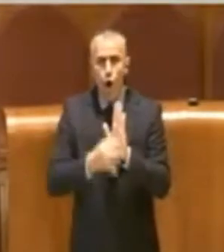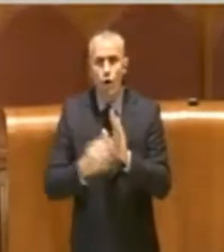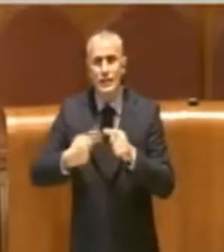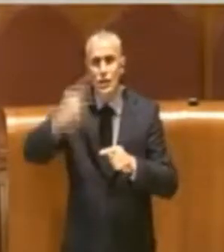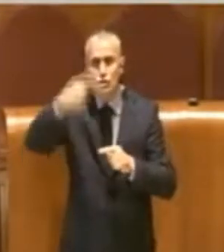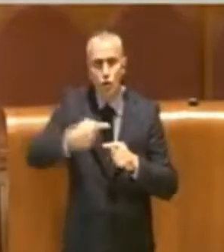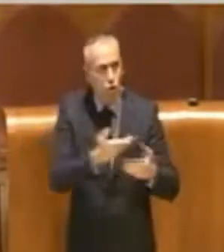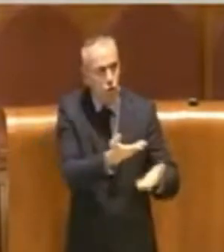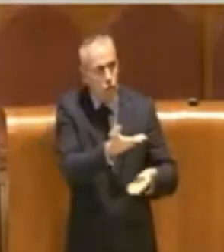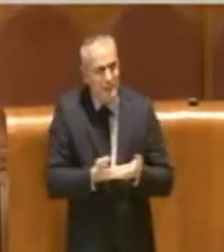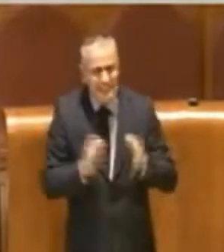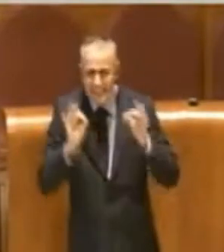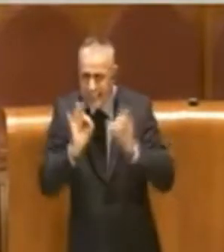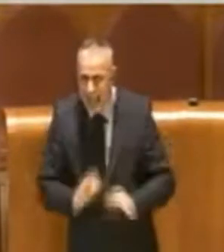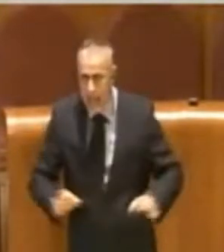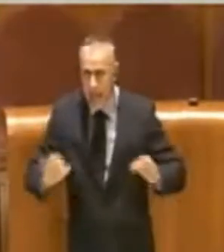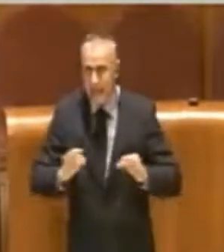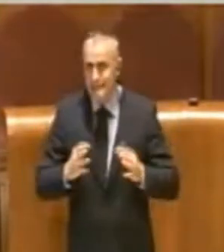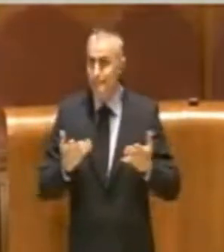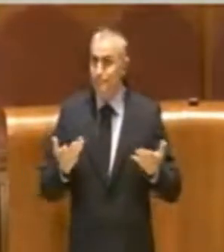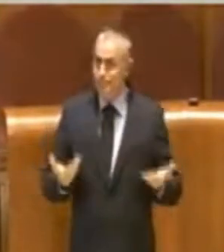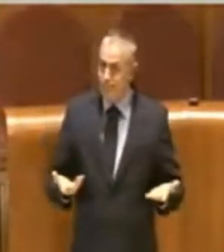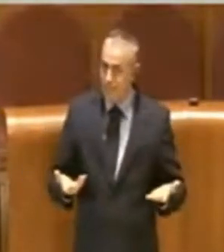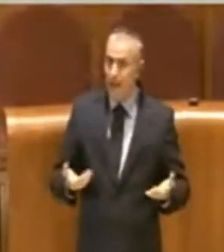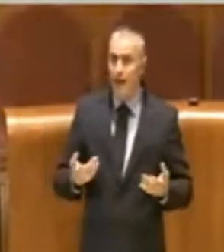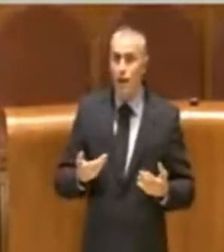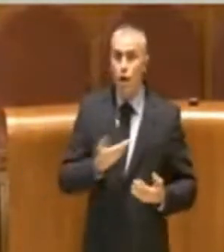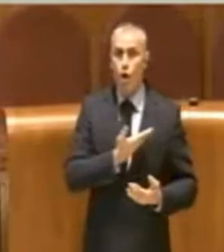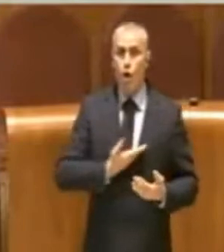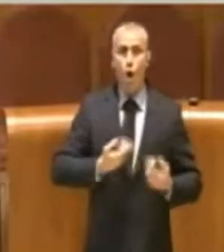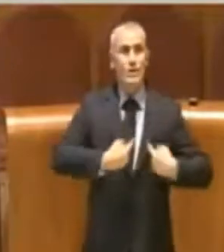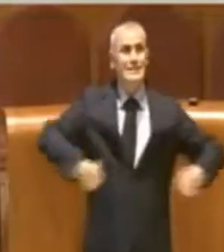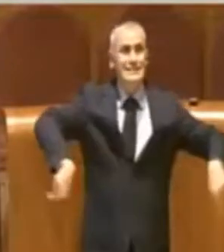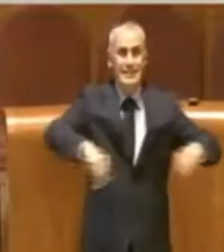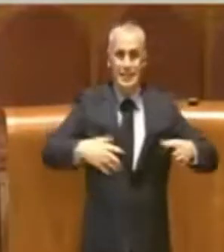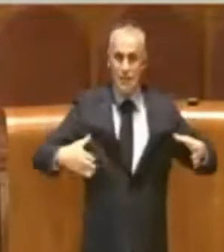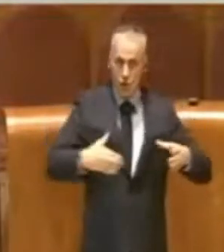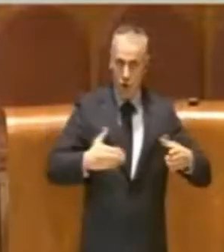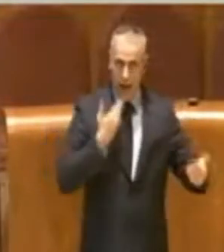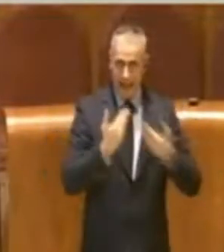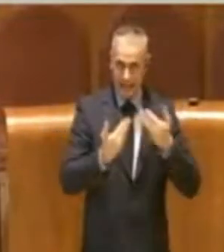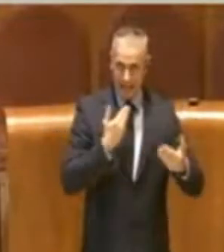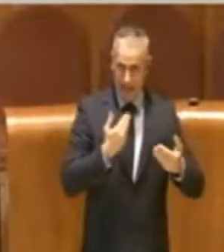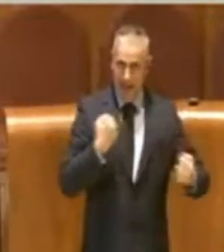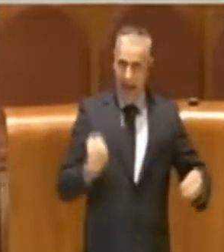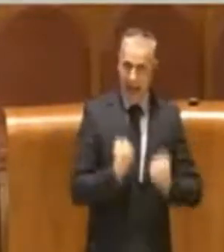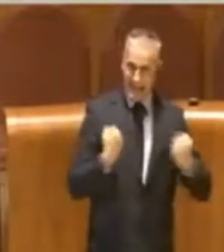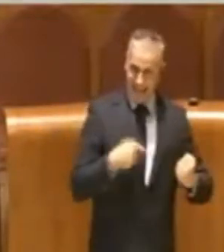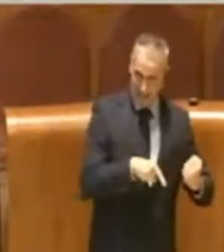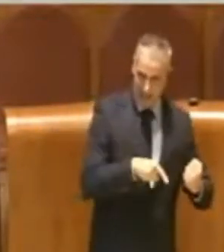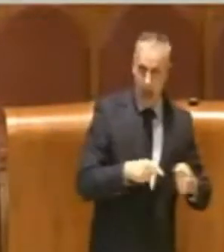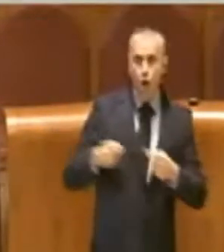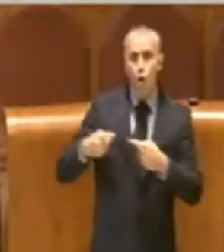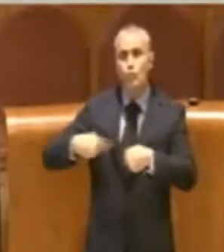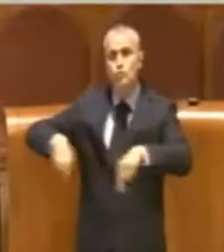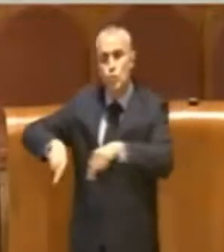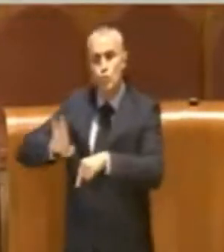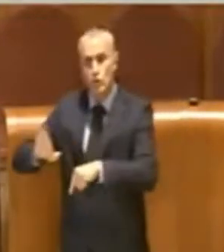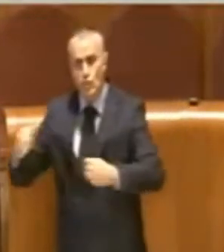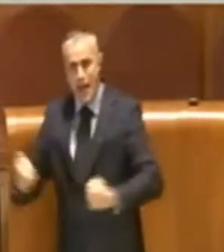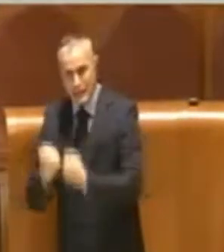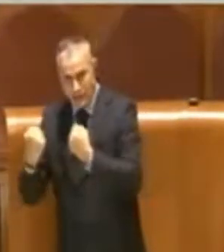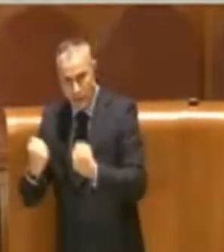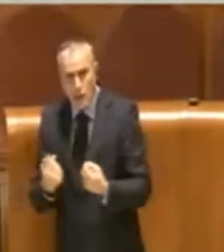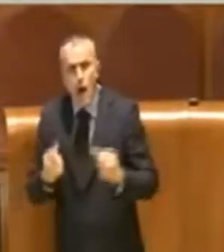dire, l'attività che esercita il Consiglio e l'Assemblea rispetto all'attività che propone la Giunta consiste